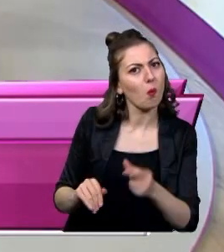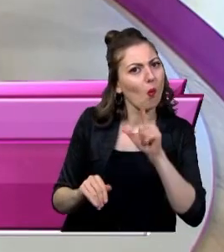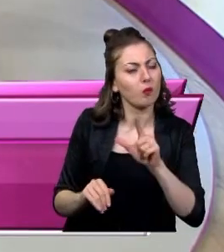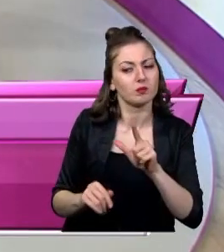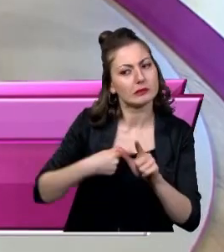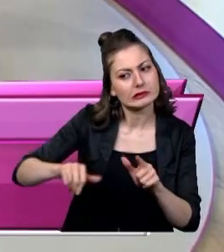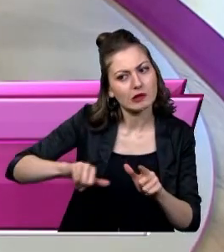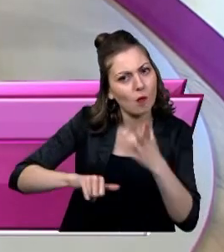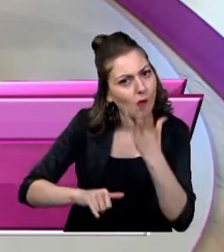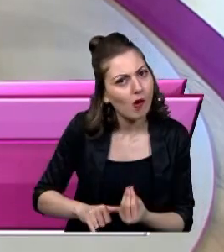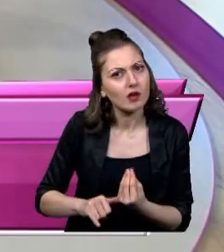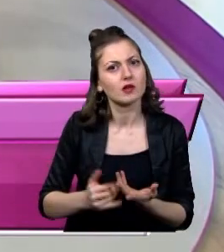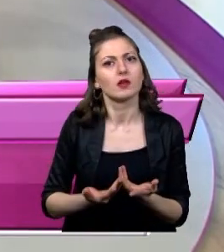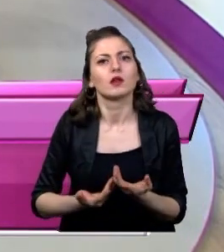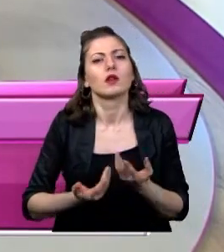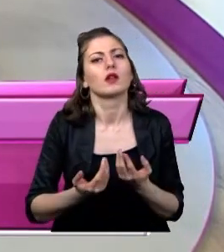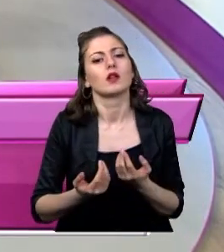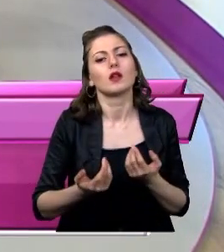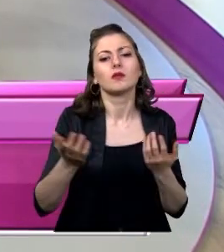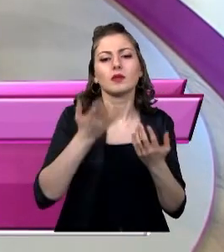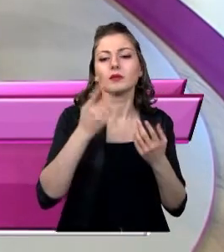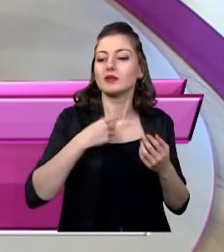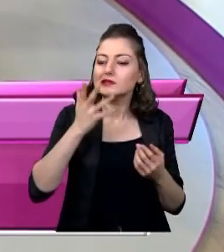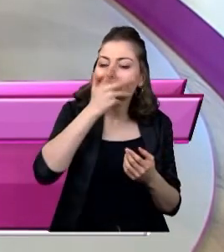biz yanınızda olalım ve yine sıkı tanışmaktan çekinme Melis